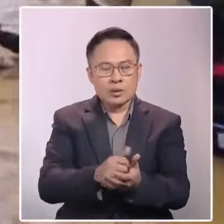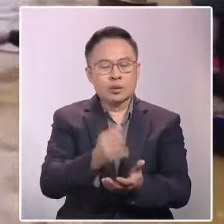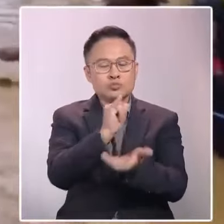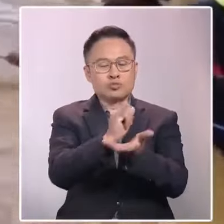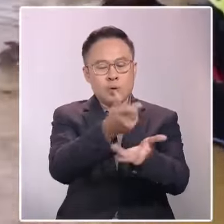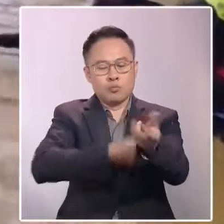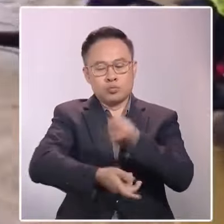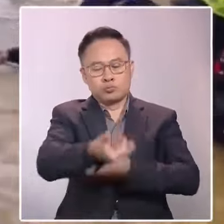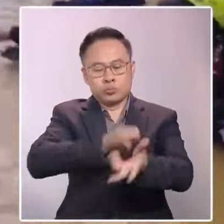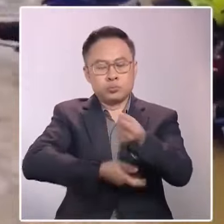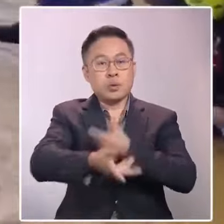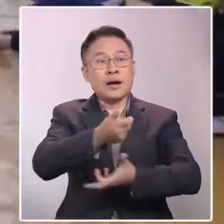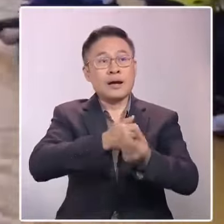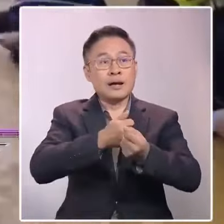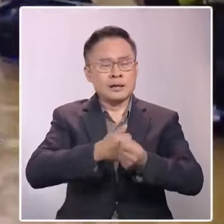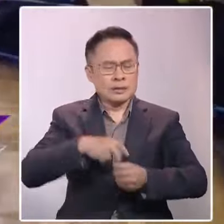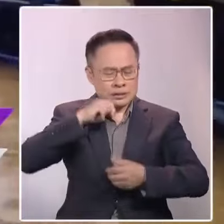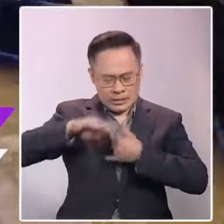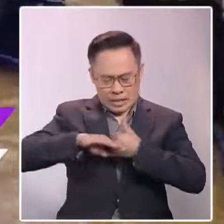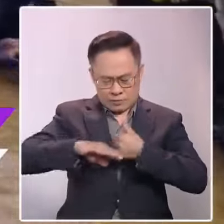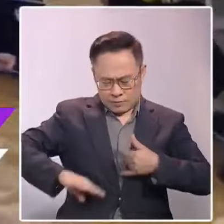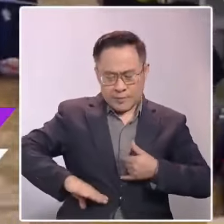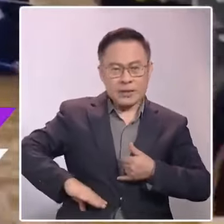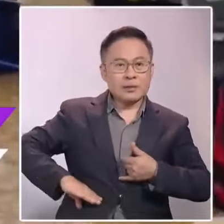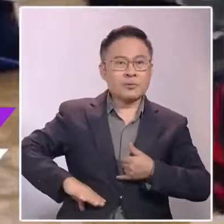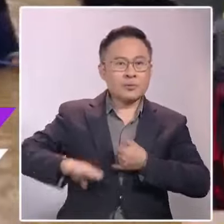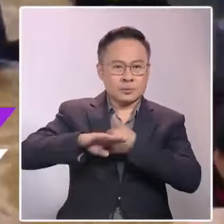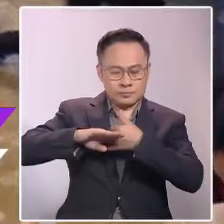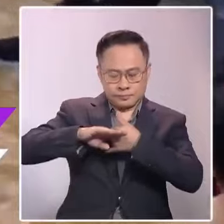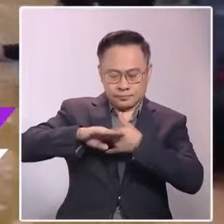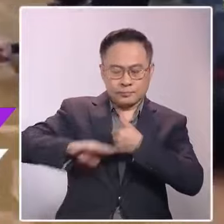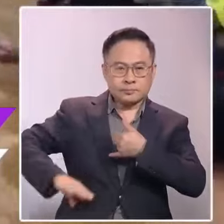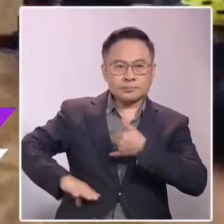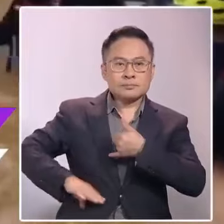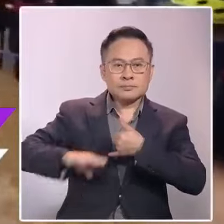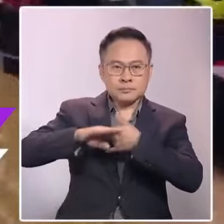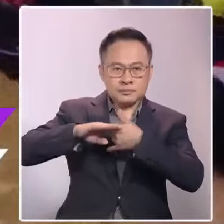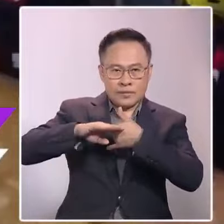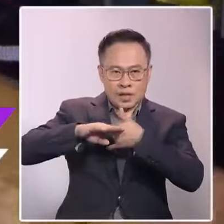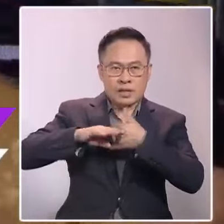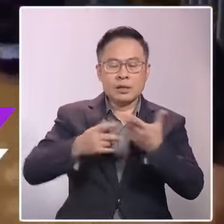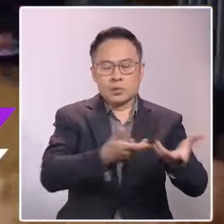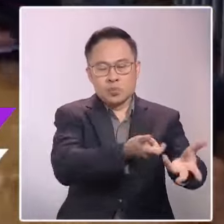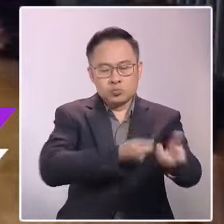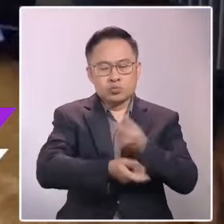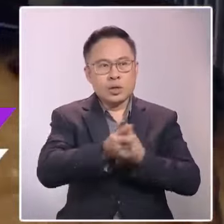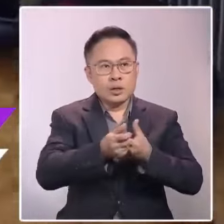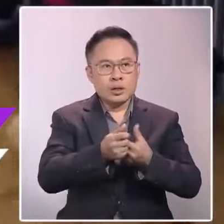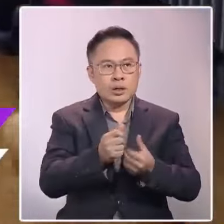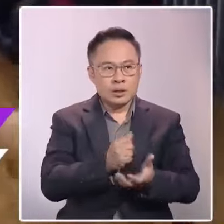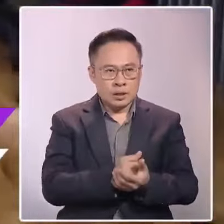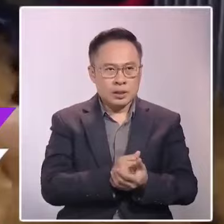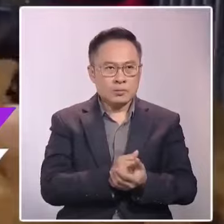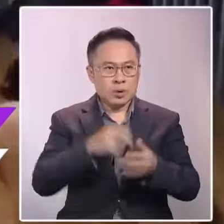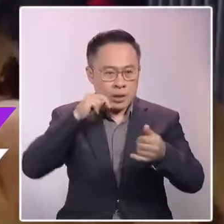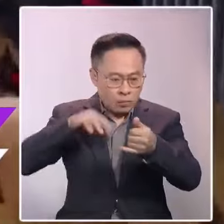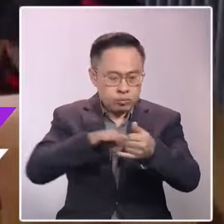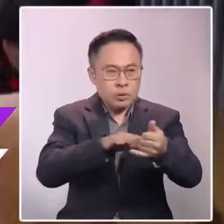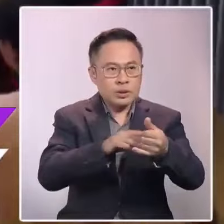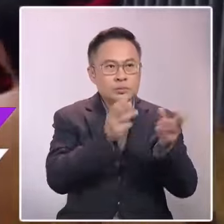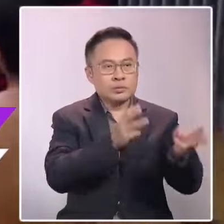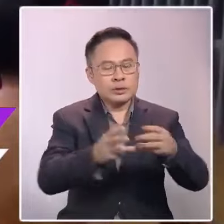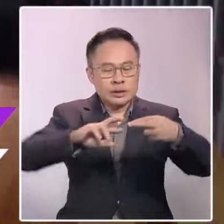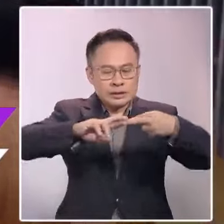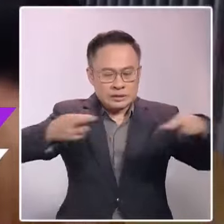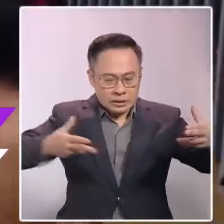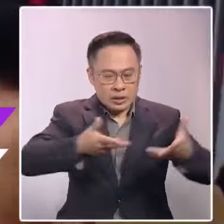น้ำสูงระดับประมาณเอวผู้ชายนะคะแล้วก็ต้องเข้าไปช่วยเหลือพาผู้ประสบภัยที่อยู่ด้านในบ้านที่ไม่สาม